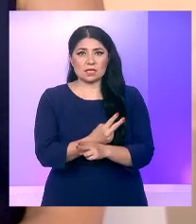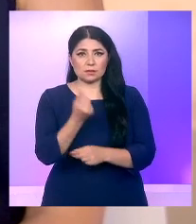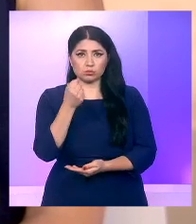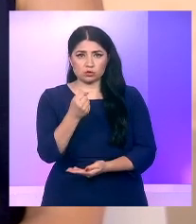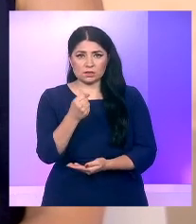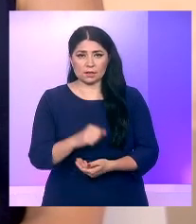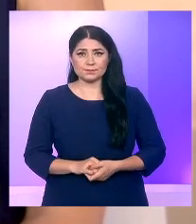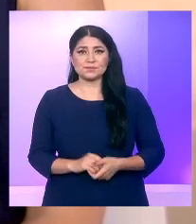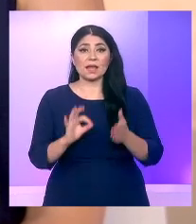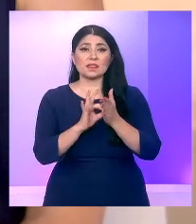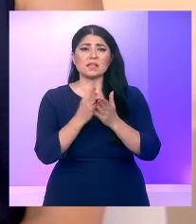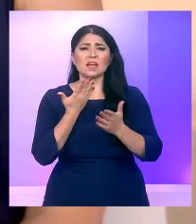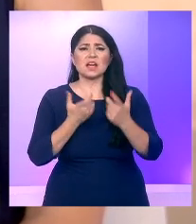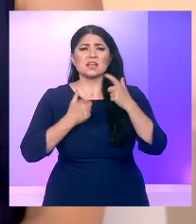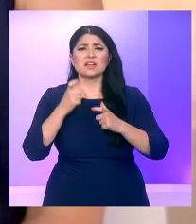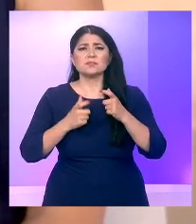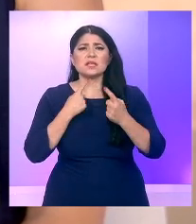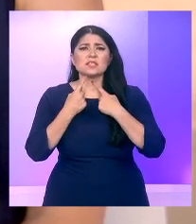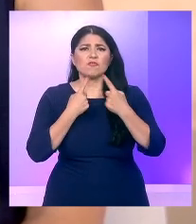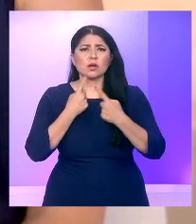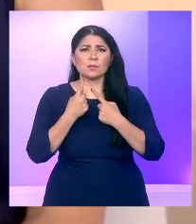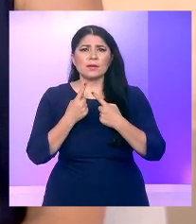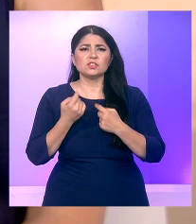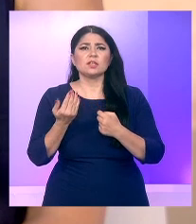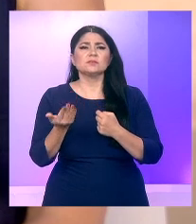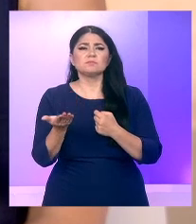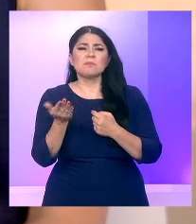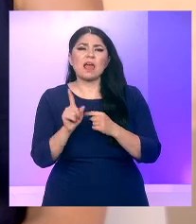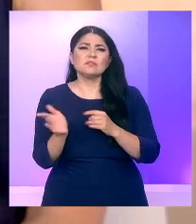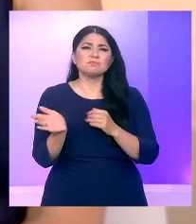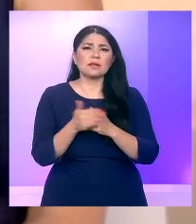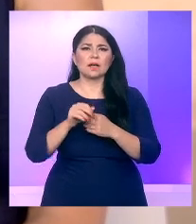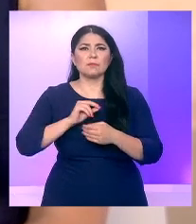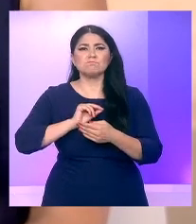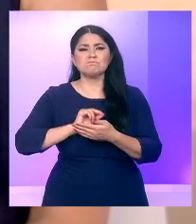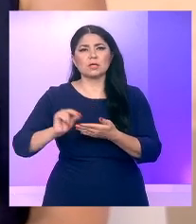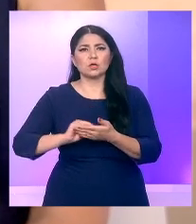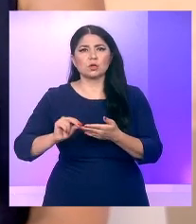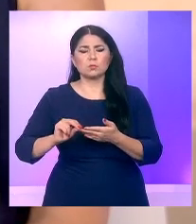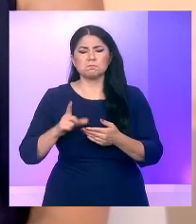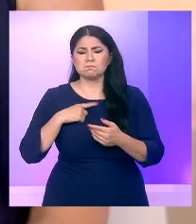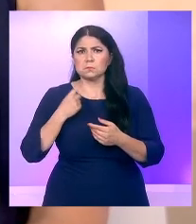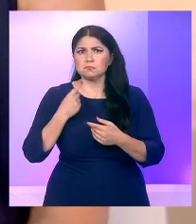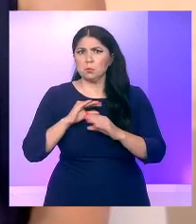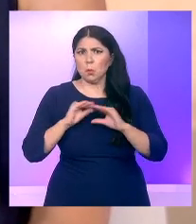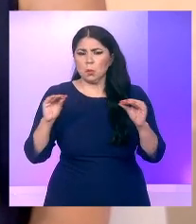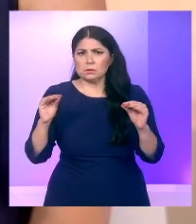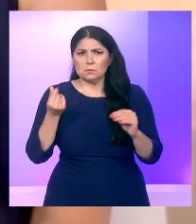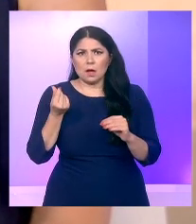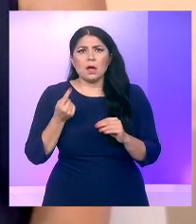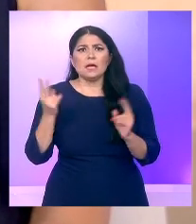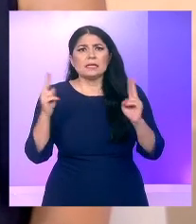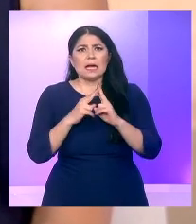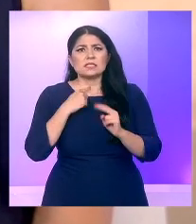bugetare. Cifrele vehiculate în discuțiile purtate în spatele ușilor închise sunt amețitoare. La întâlnirea de săptămâna trecută,